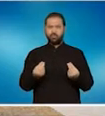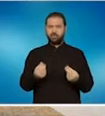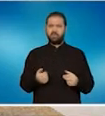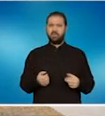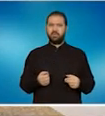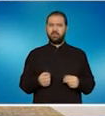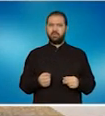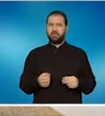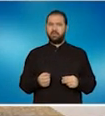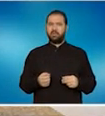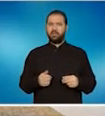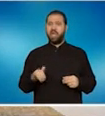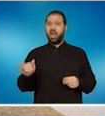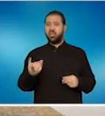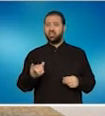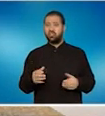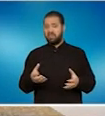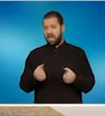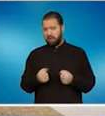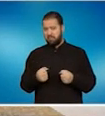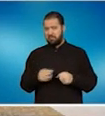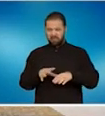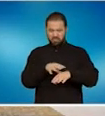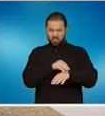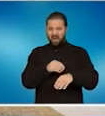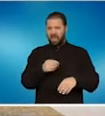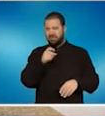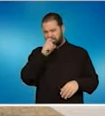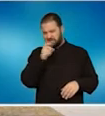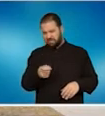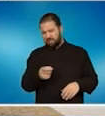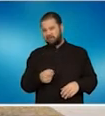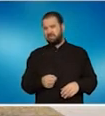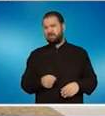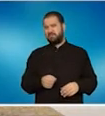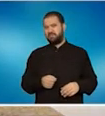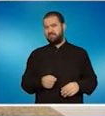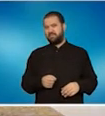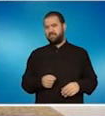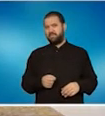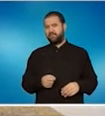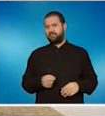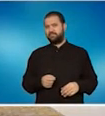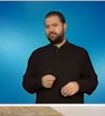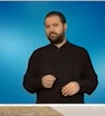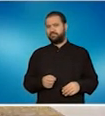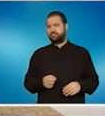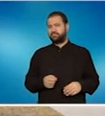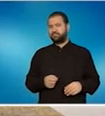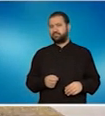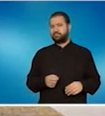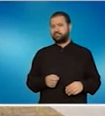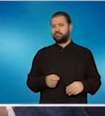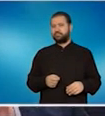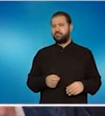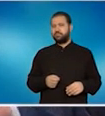buni. Altcineva a primit niște bocanci vai și amar de ideea bătuți de marș, așa, până nu mai rămăsese nimic din